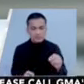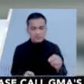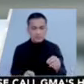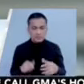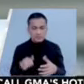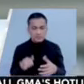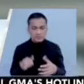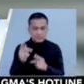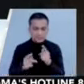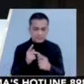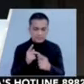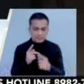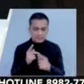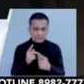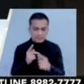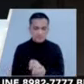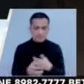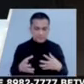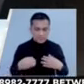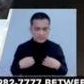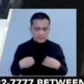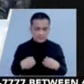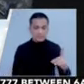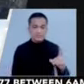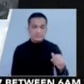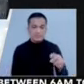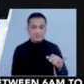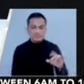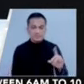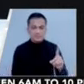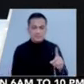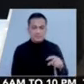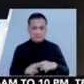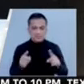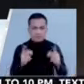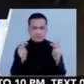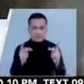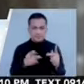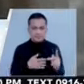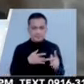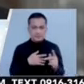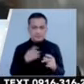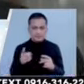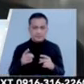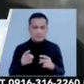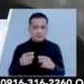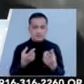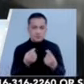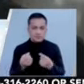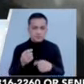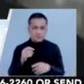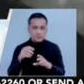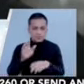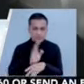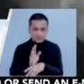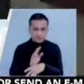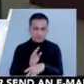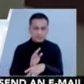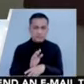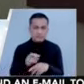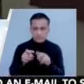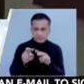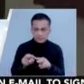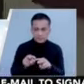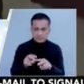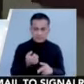Love. Aminado si David na iba ang kilig na naramdaman niya while dubbing the movie. Nakita rin daw kasi niya ang kanyang sarili